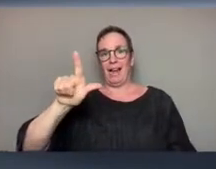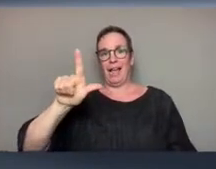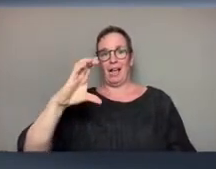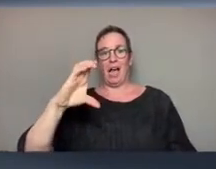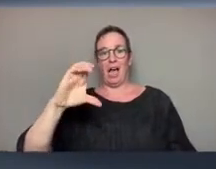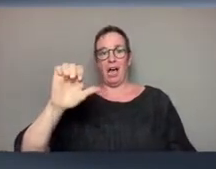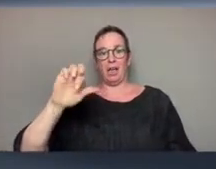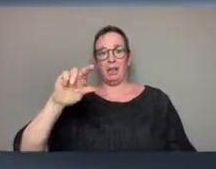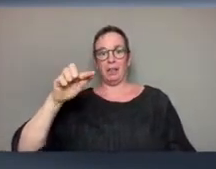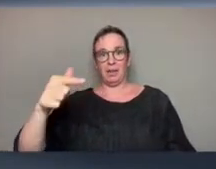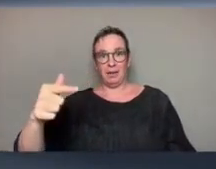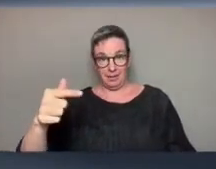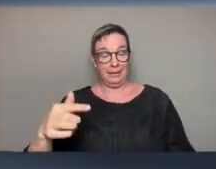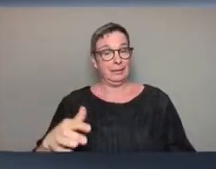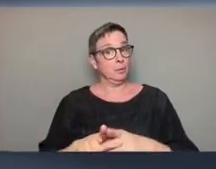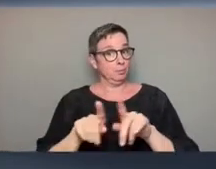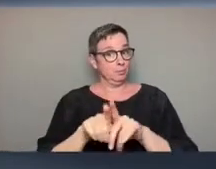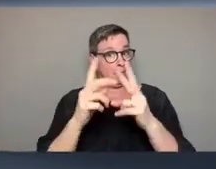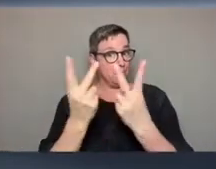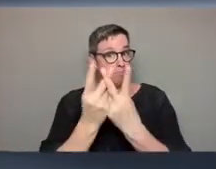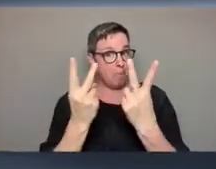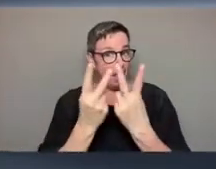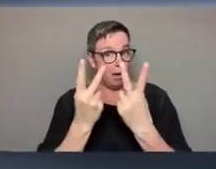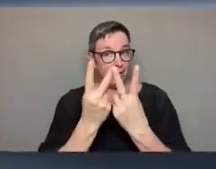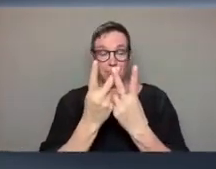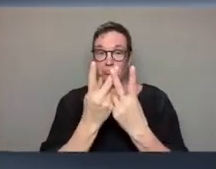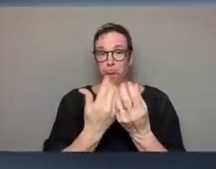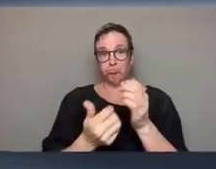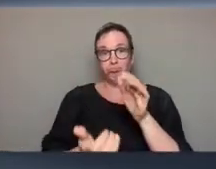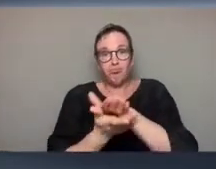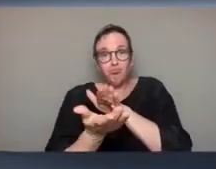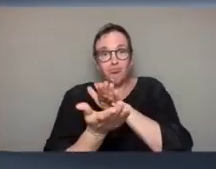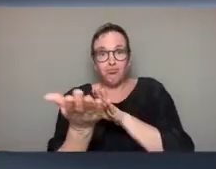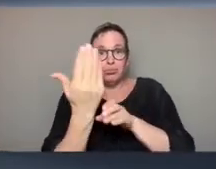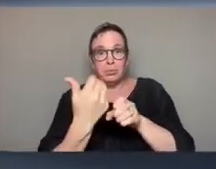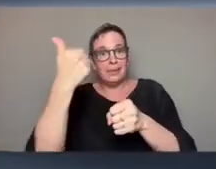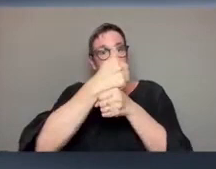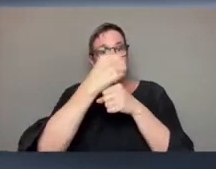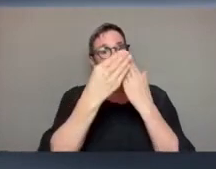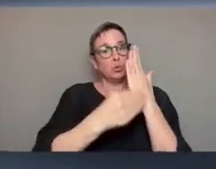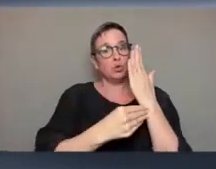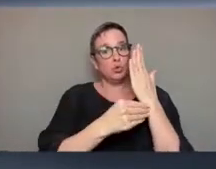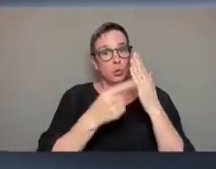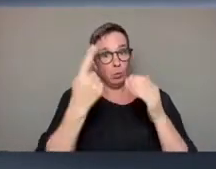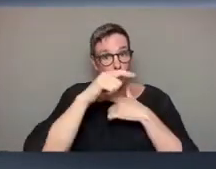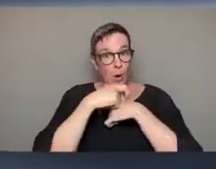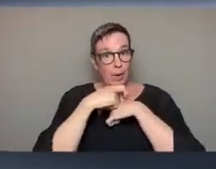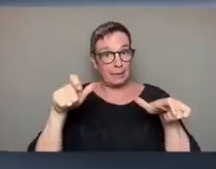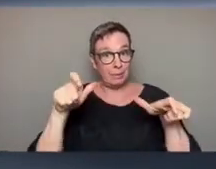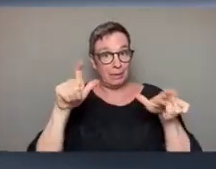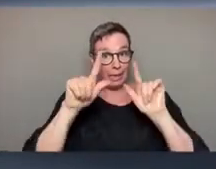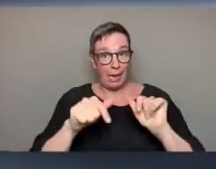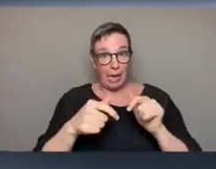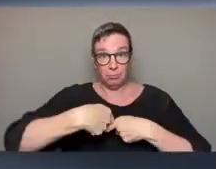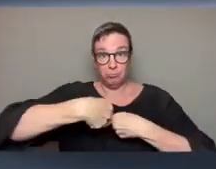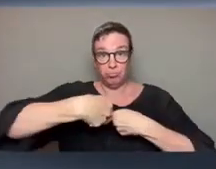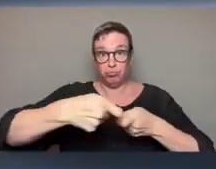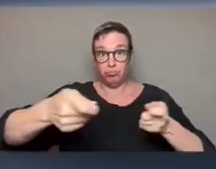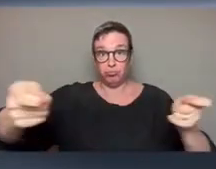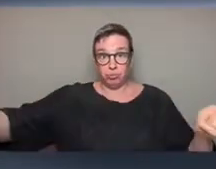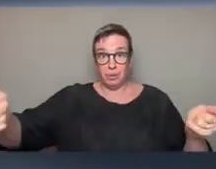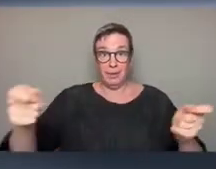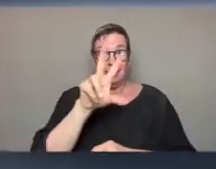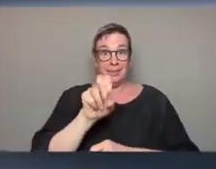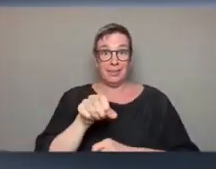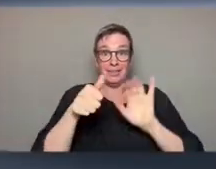Le parc a également créé une brochure dédiée aux offres accessibles et qui a été distribuée d'ailleurs à 36 associations